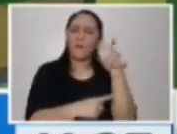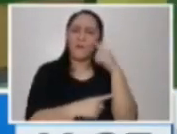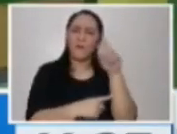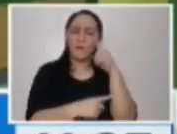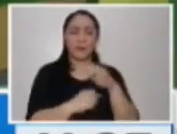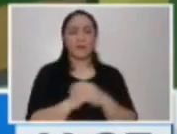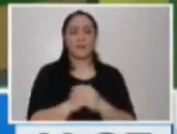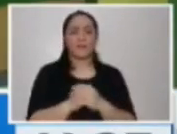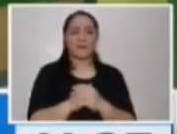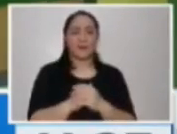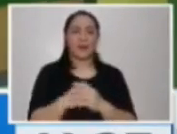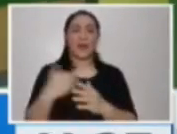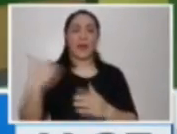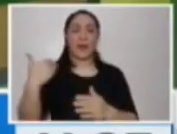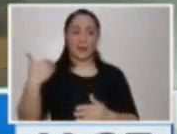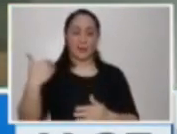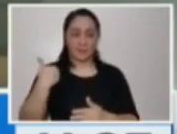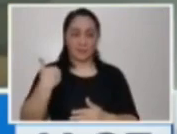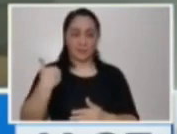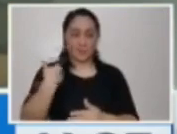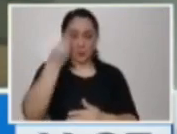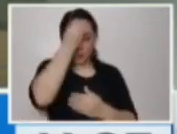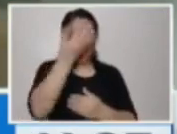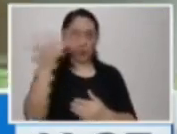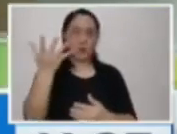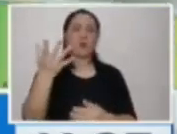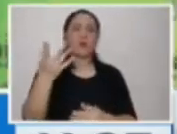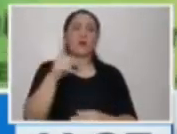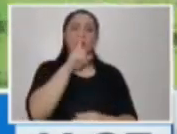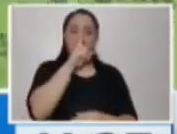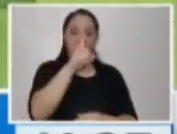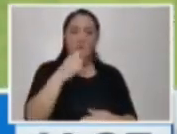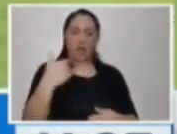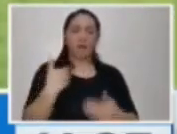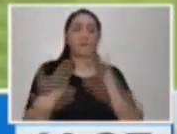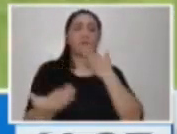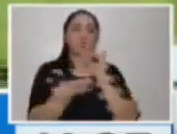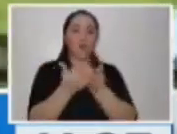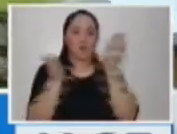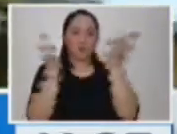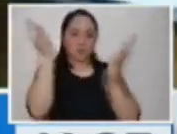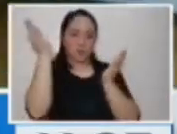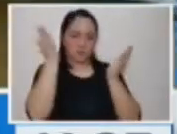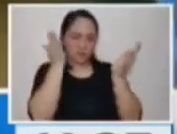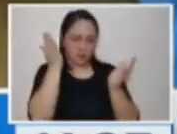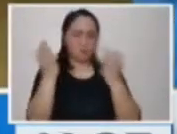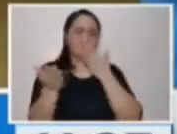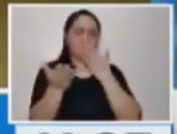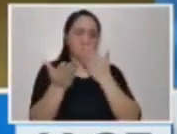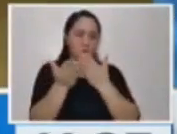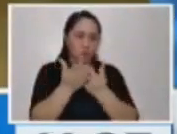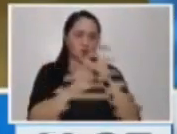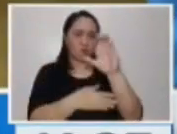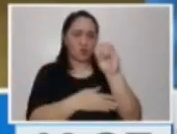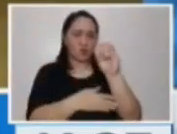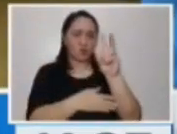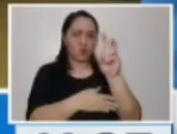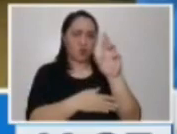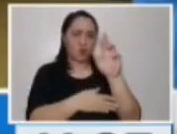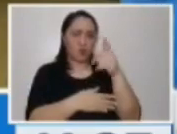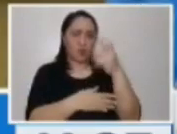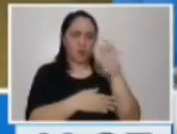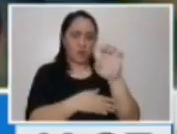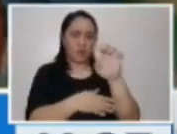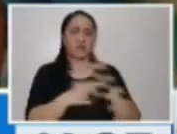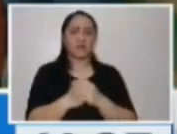sila, sa exchange ng premiums and benefits. So, under universal healthcare, lahat ng Pilipino ngayon ay